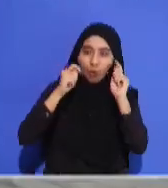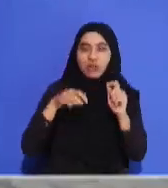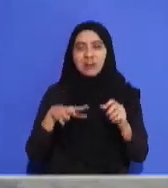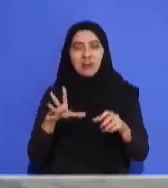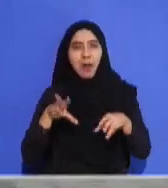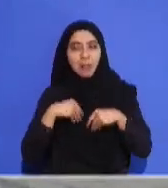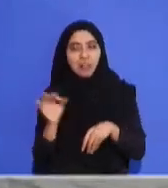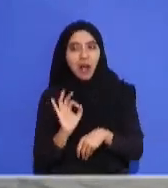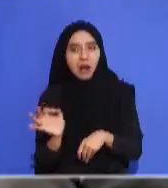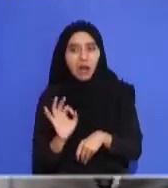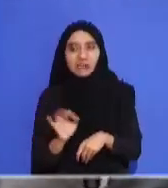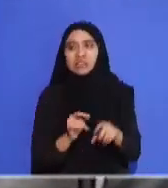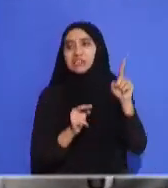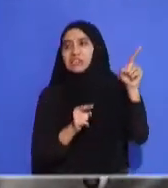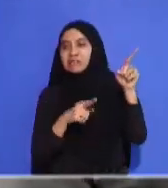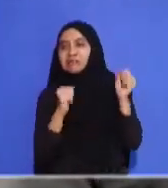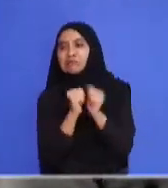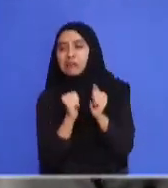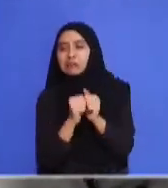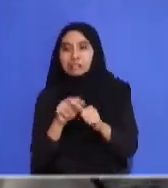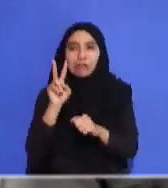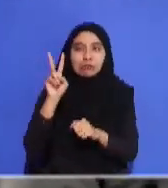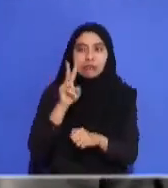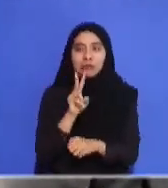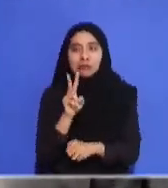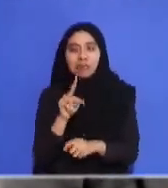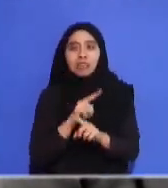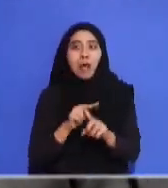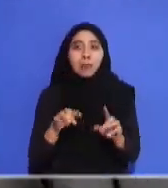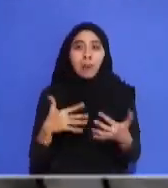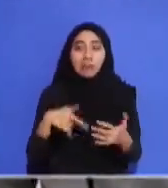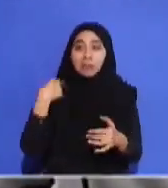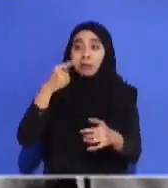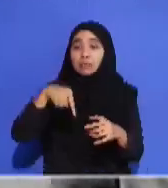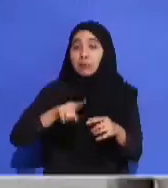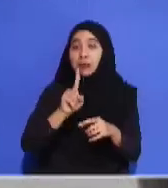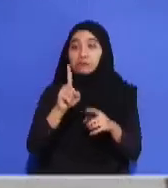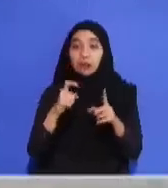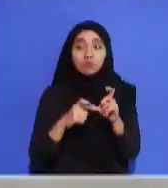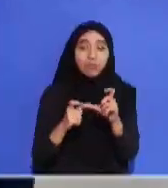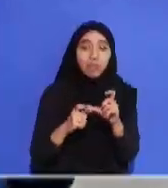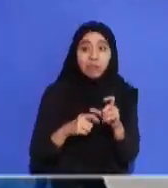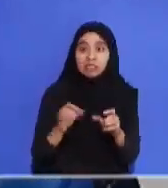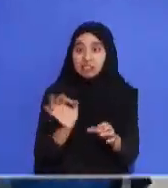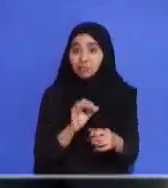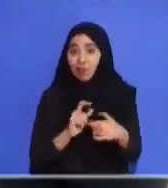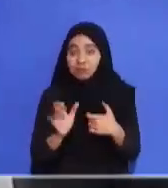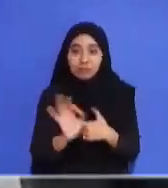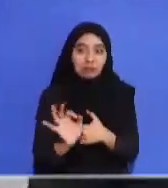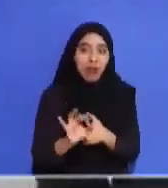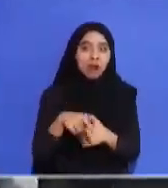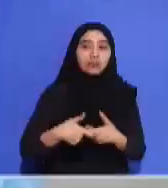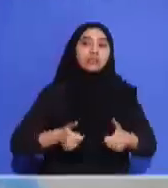janji-janji manis jika sampai 1 September slf tidak diproses kami akan bergerak bersama 79 gerobak sapi